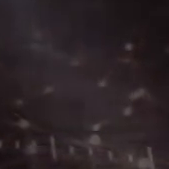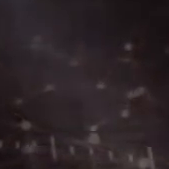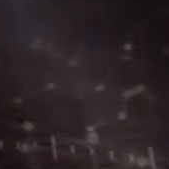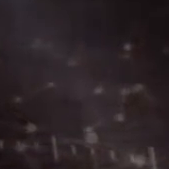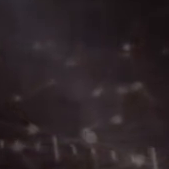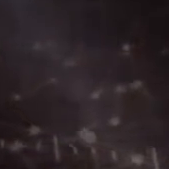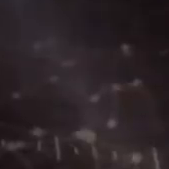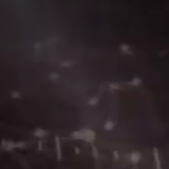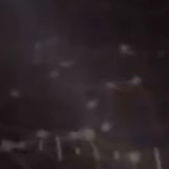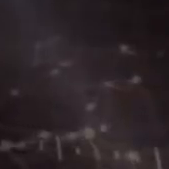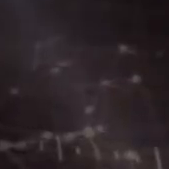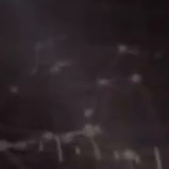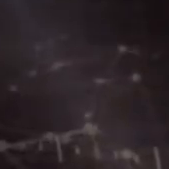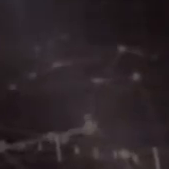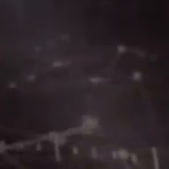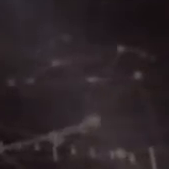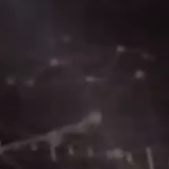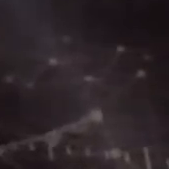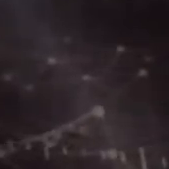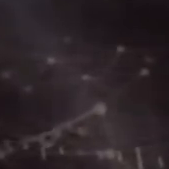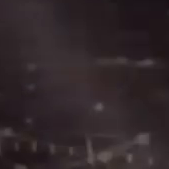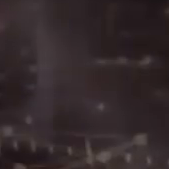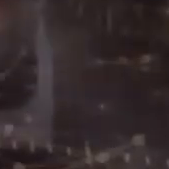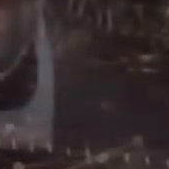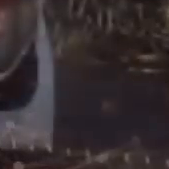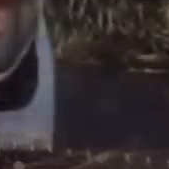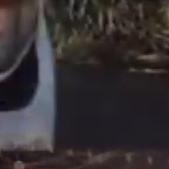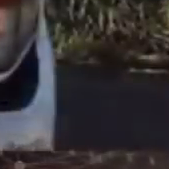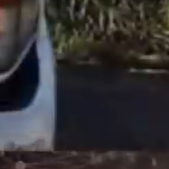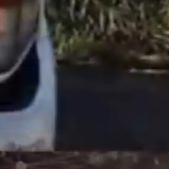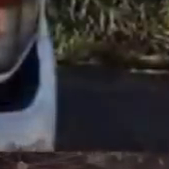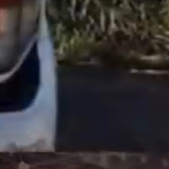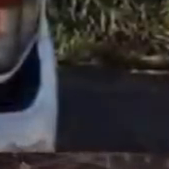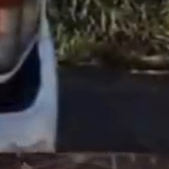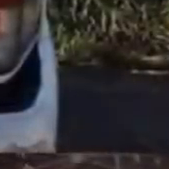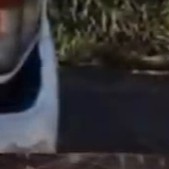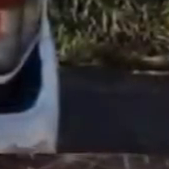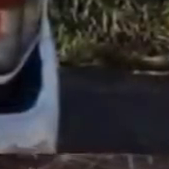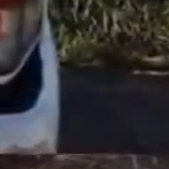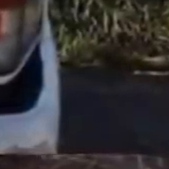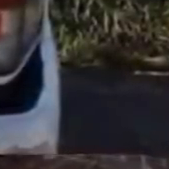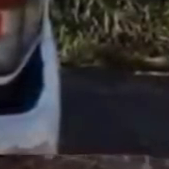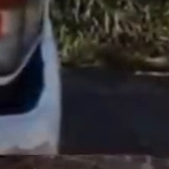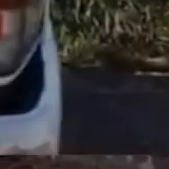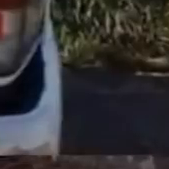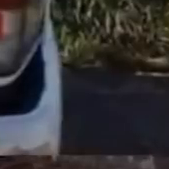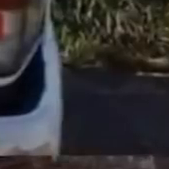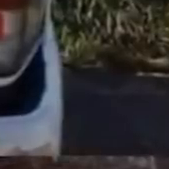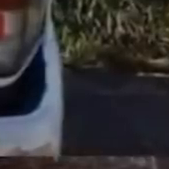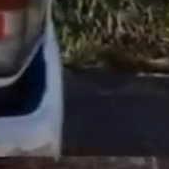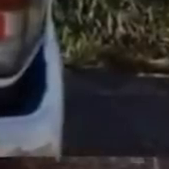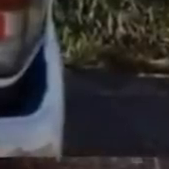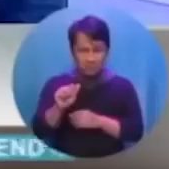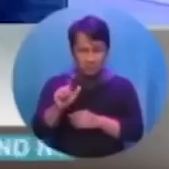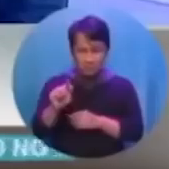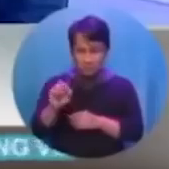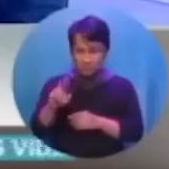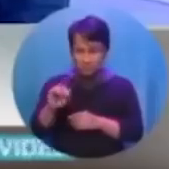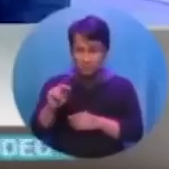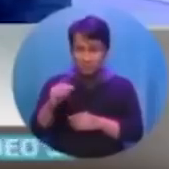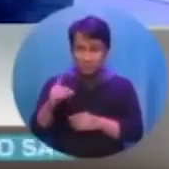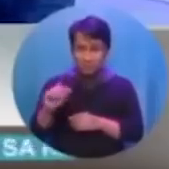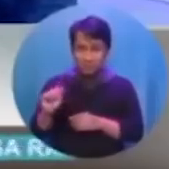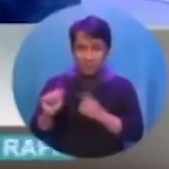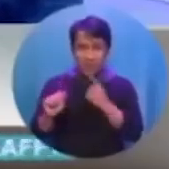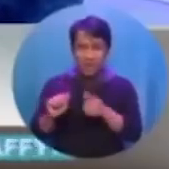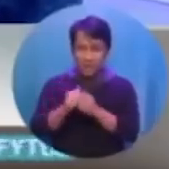sakyan po na sinukuan ng gulay. Nakarga po siya ng gulay tapos idiniliver po siya sa Trinidad. Kumusta naman